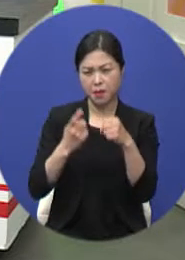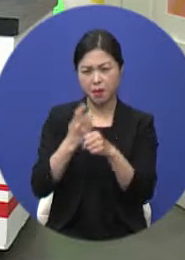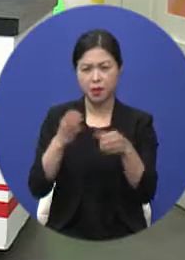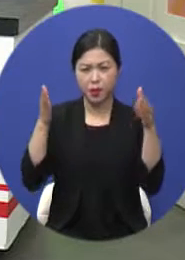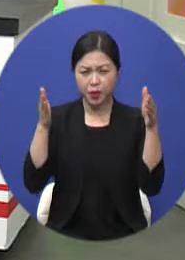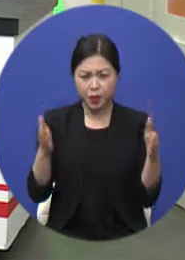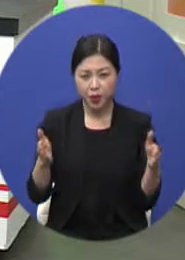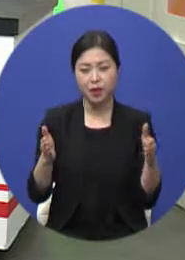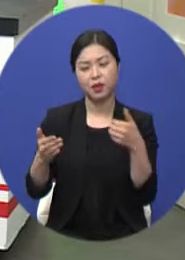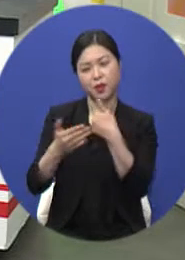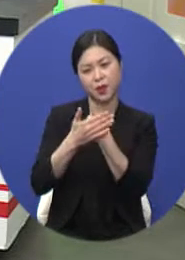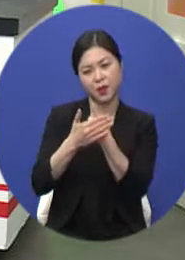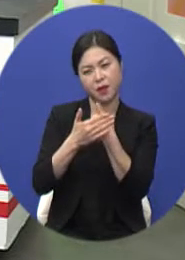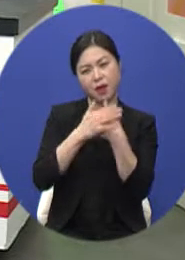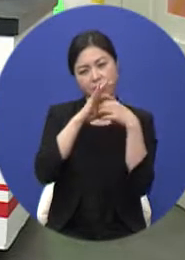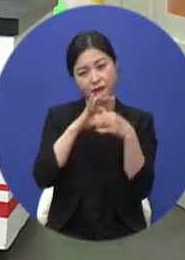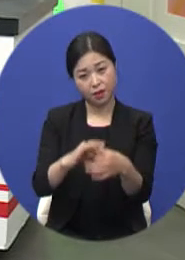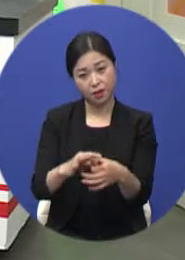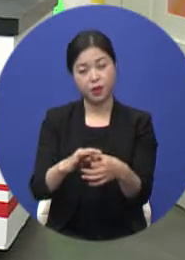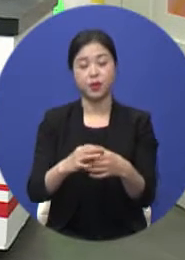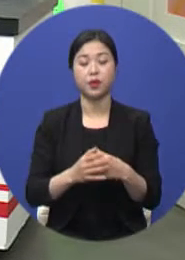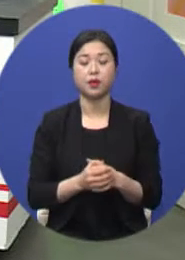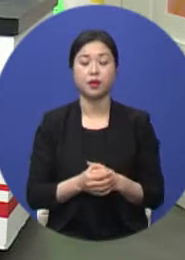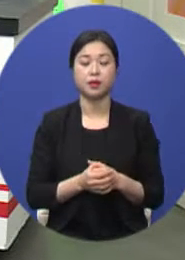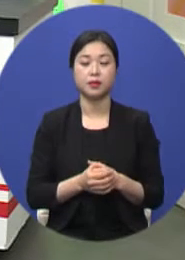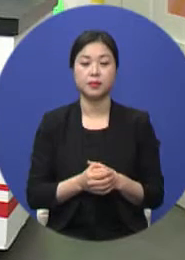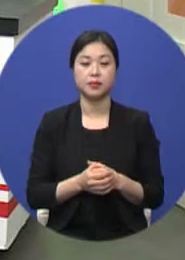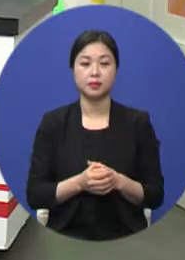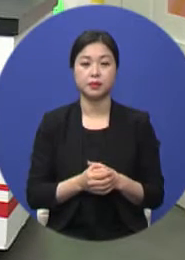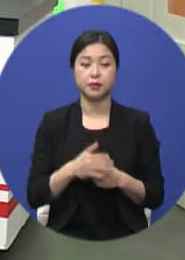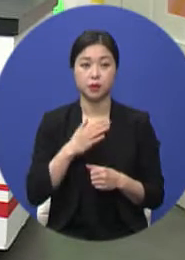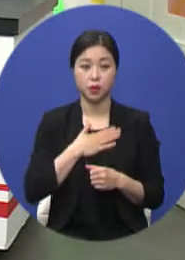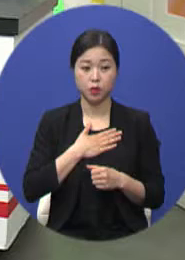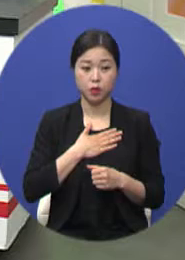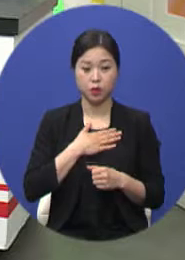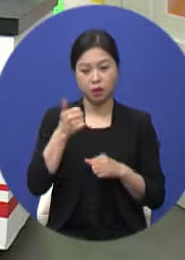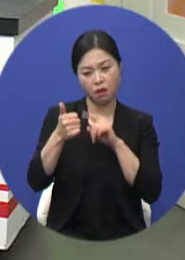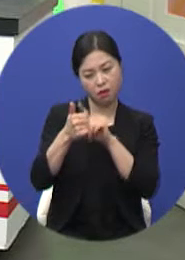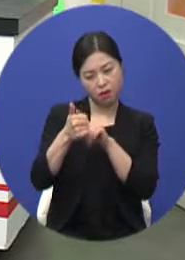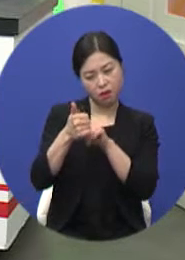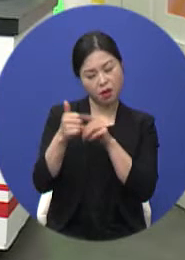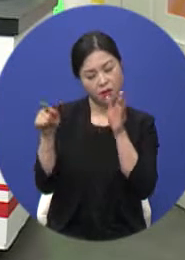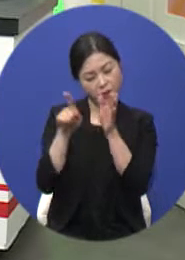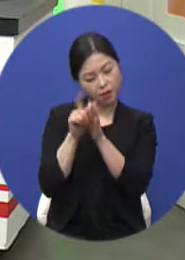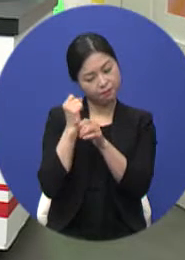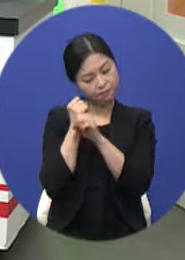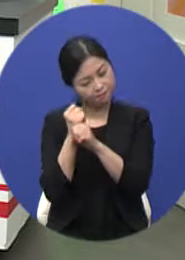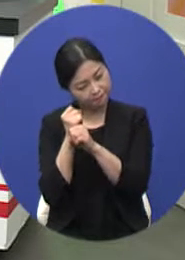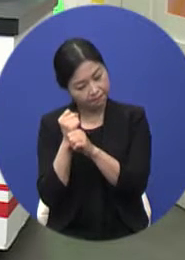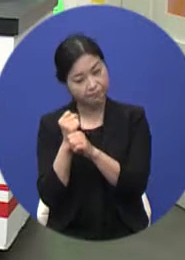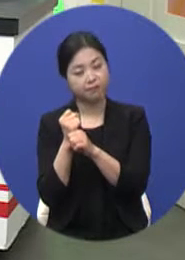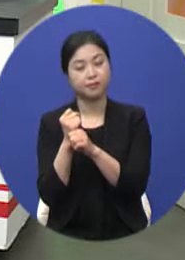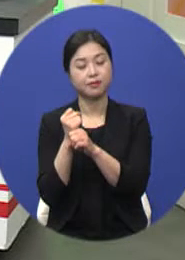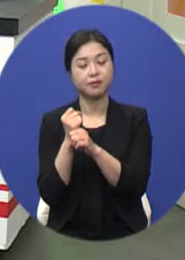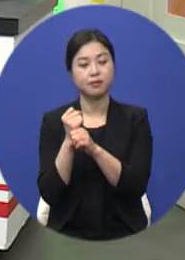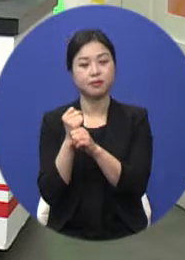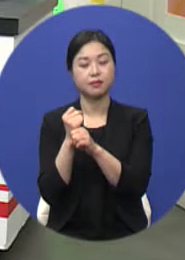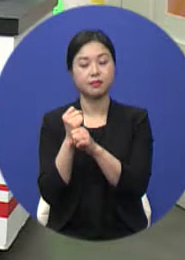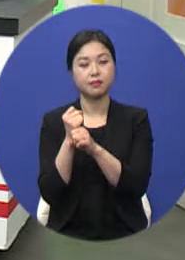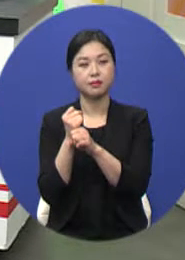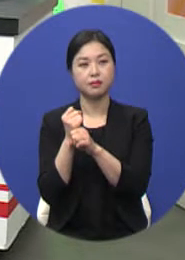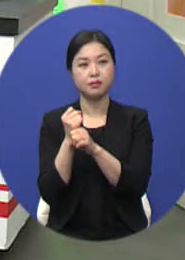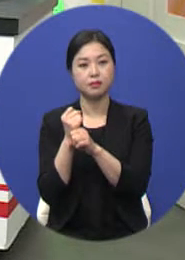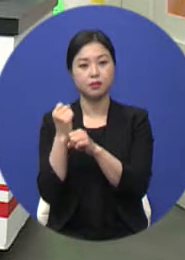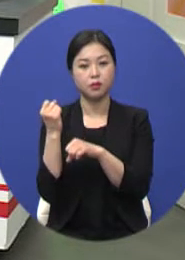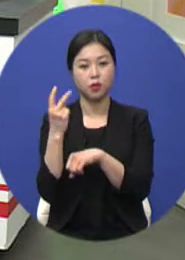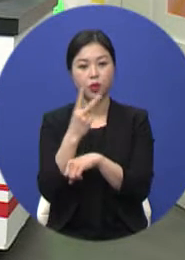하다 보니까. 또 이제 저도 그 사람을 많이 의지했고 또 그